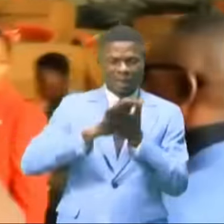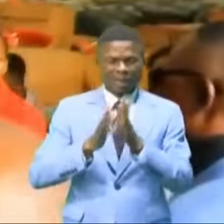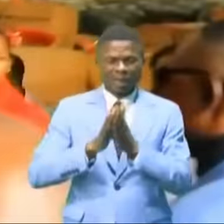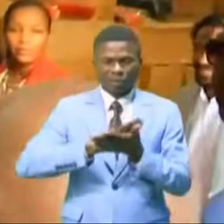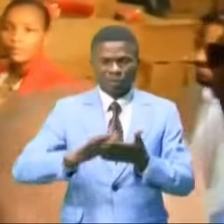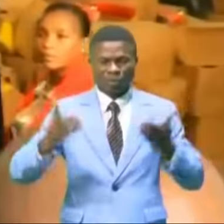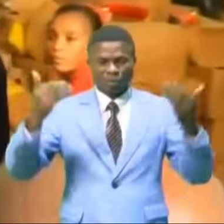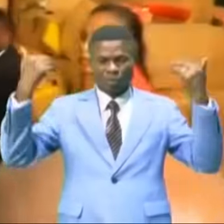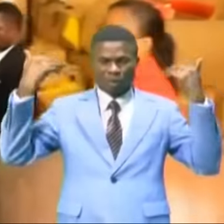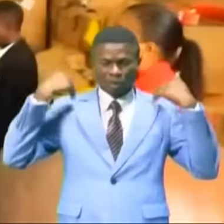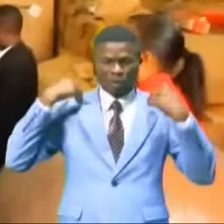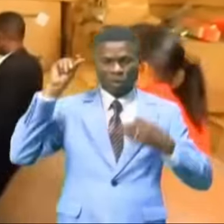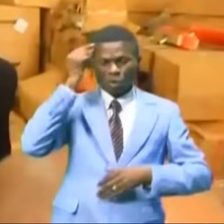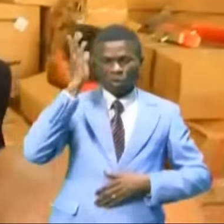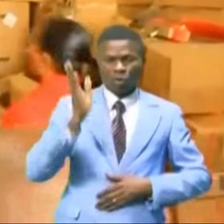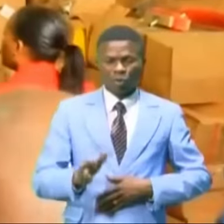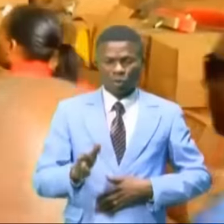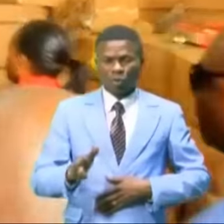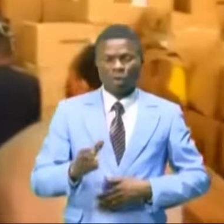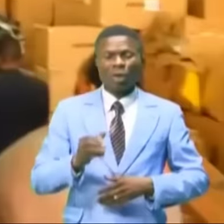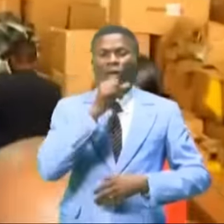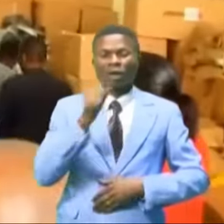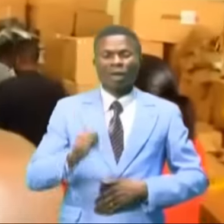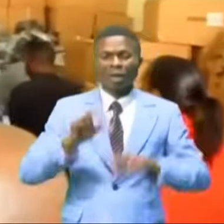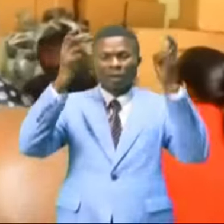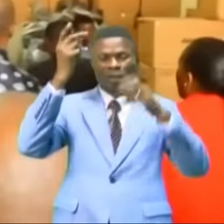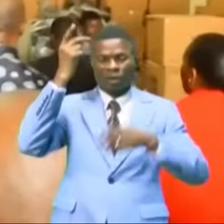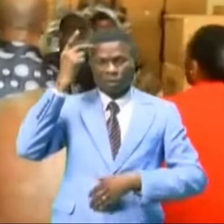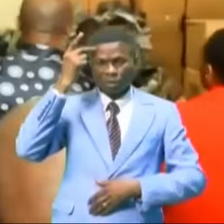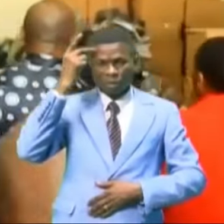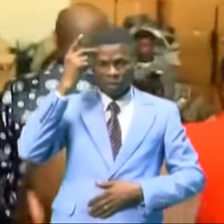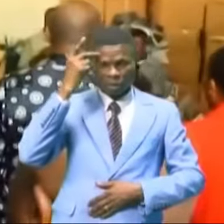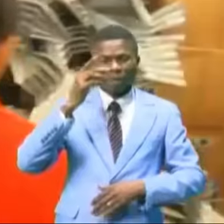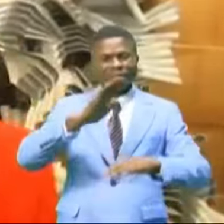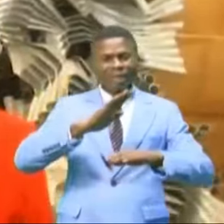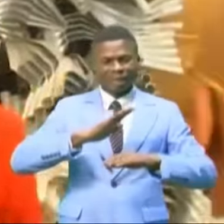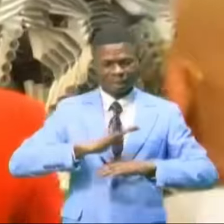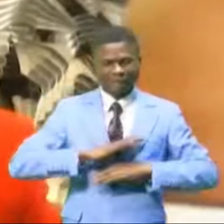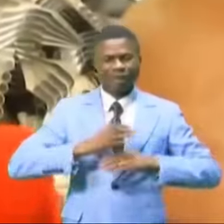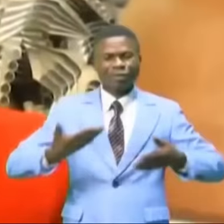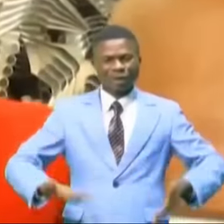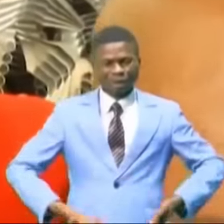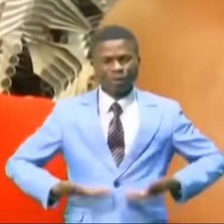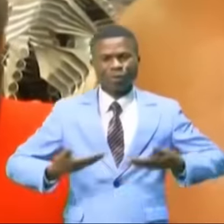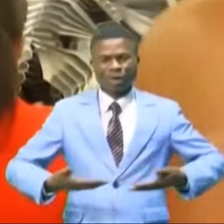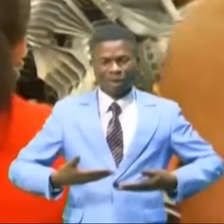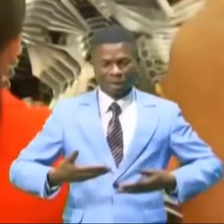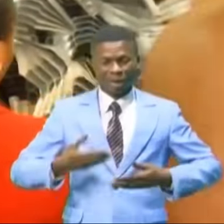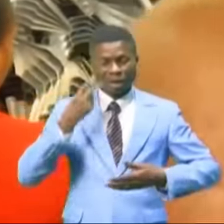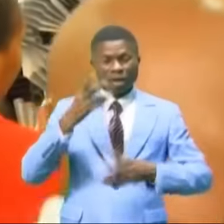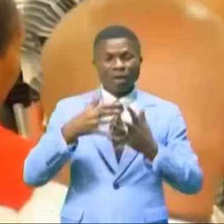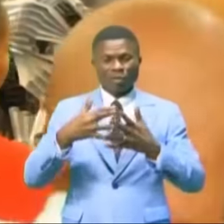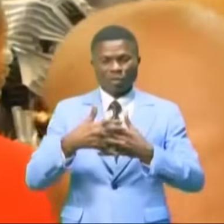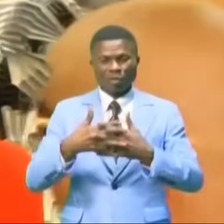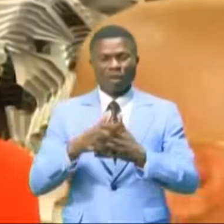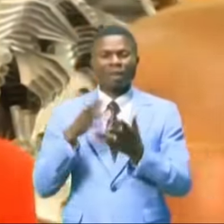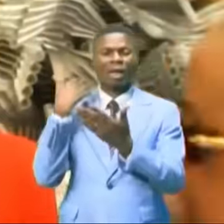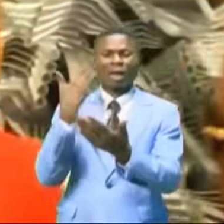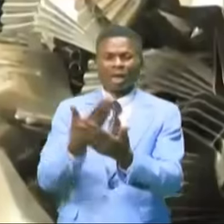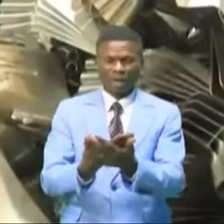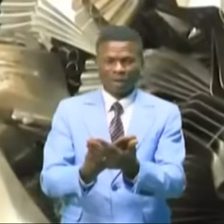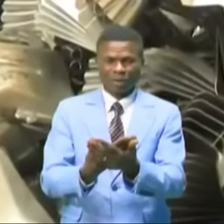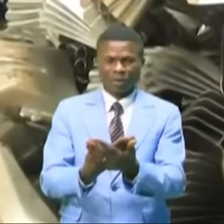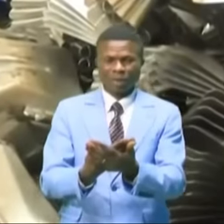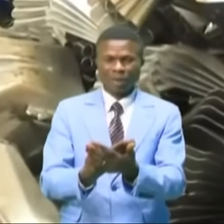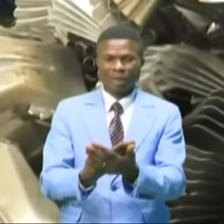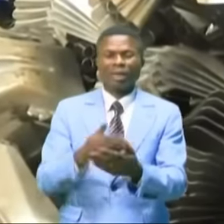Le chef de l'exécutif provincial sortant de Kinshasa s'est dit très heureux de voir ces engins arriver